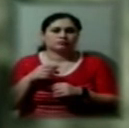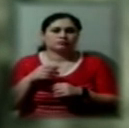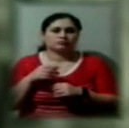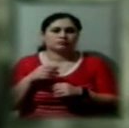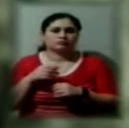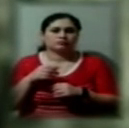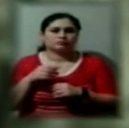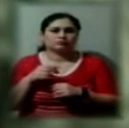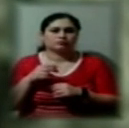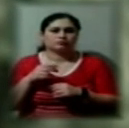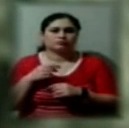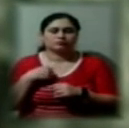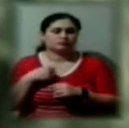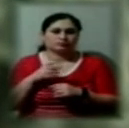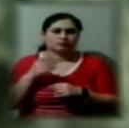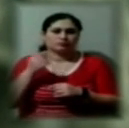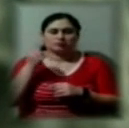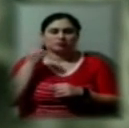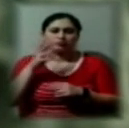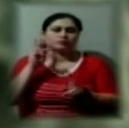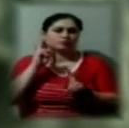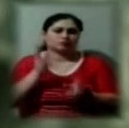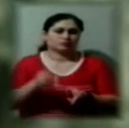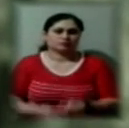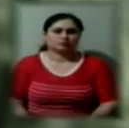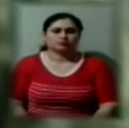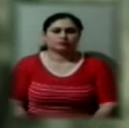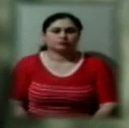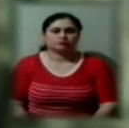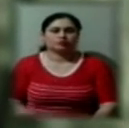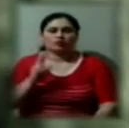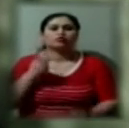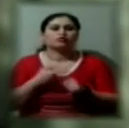Присяжник. Я не знаю. Ты а то это присяжник. А